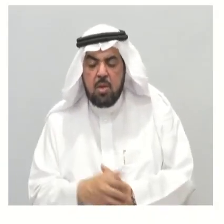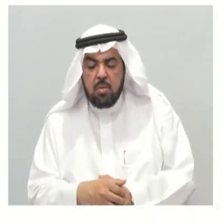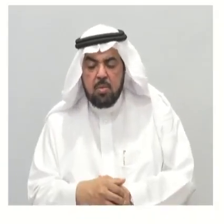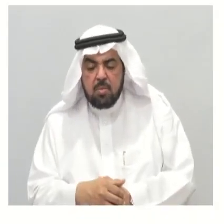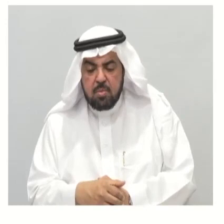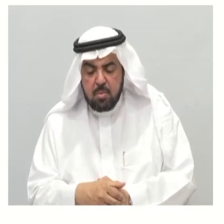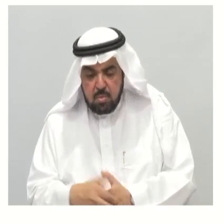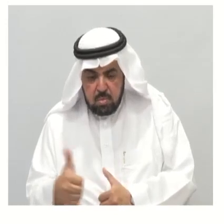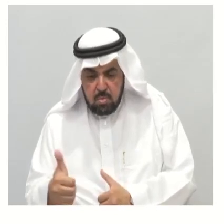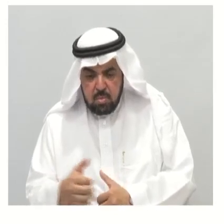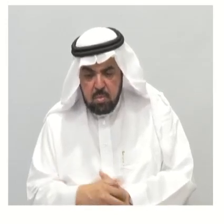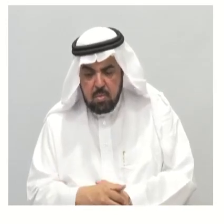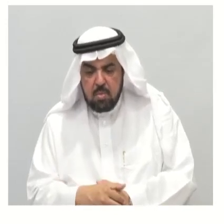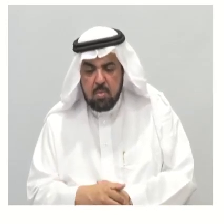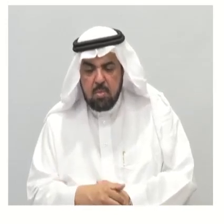جديدة. أحسنتم.